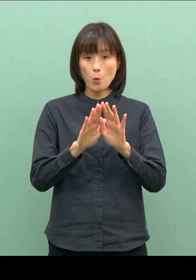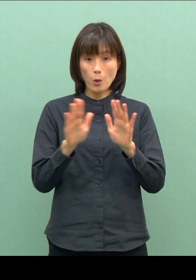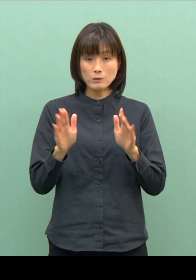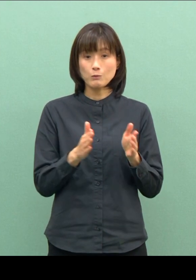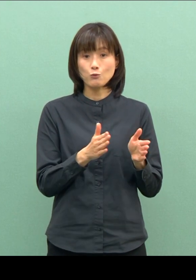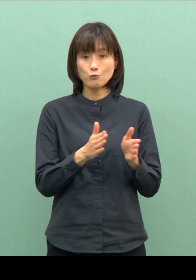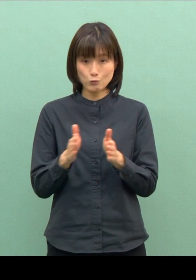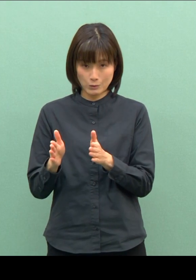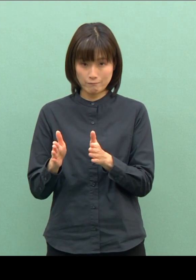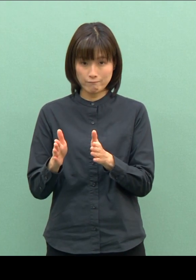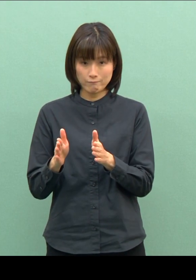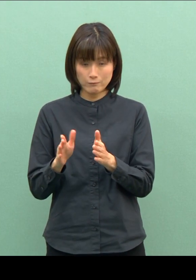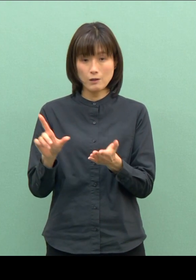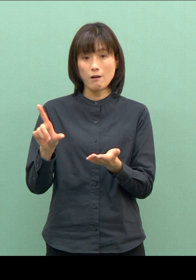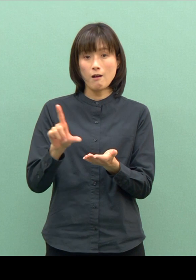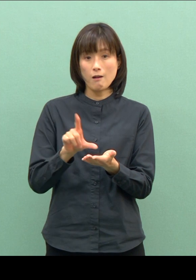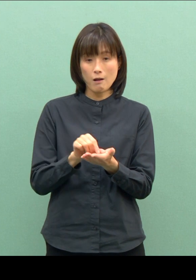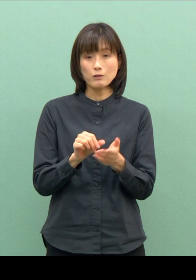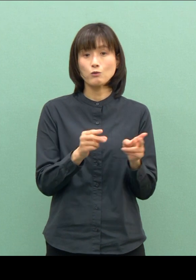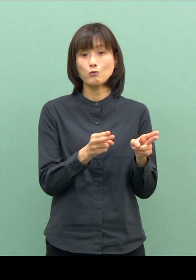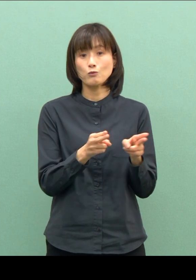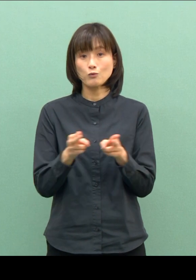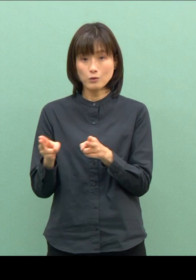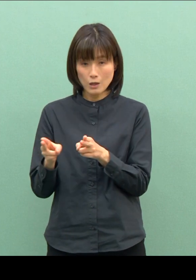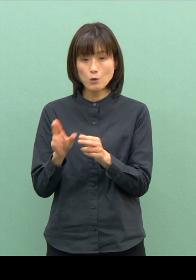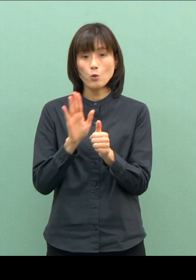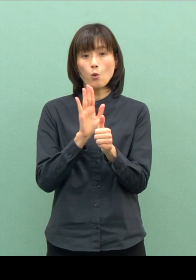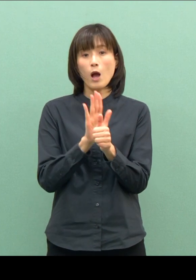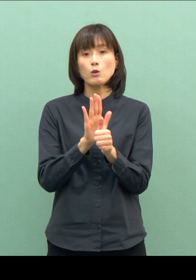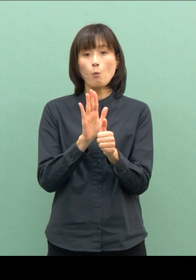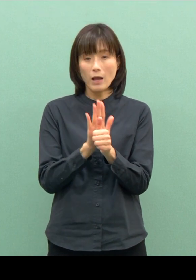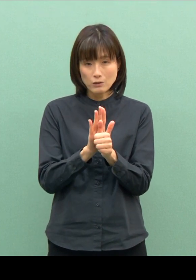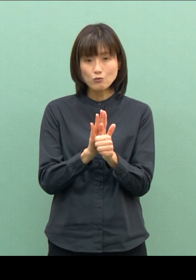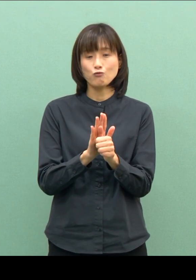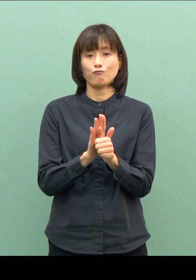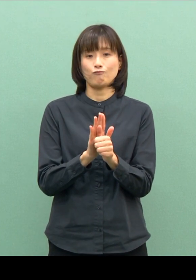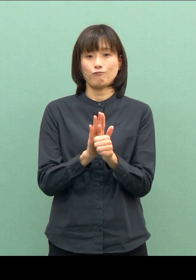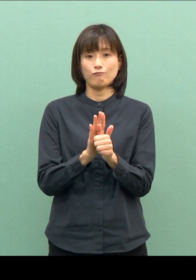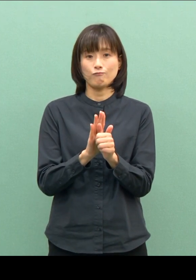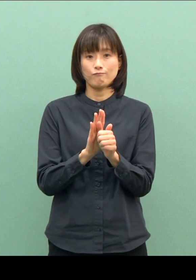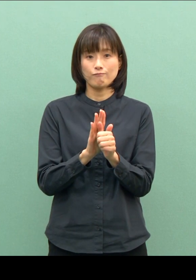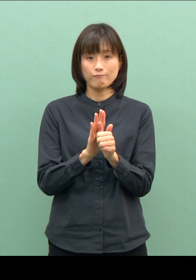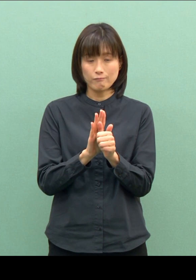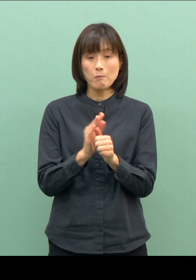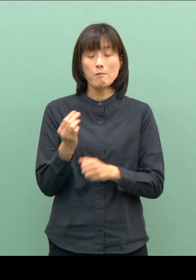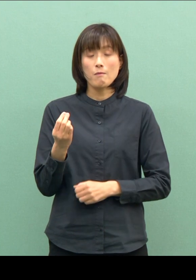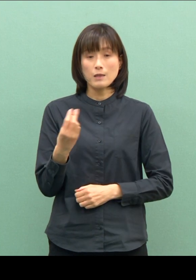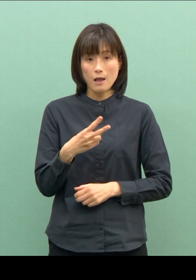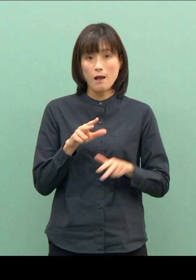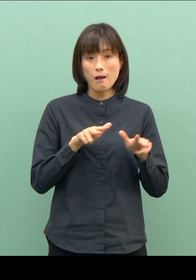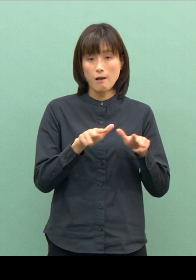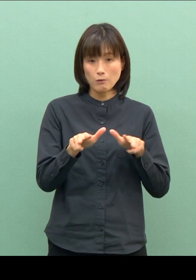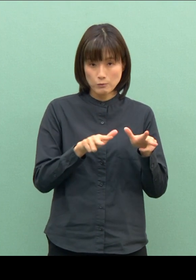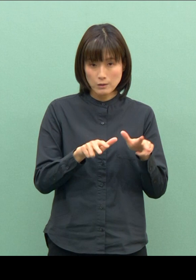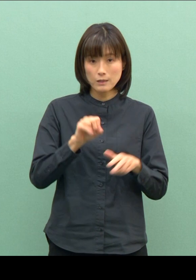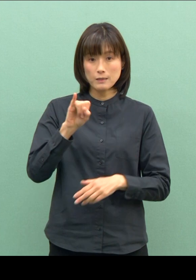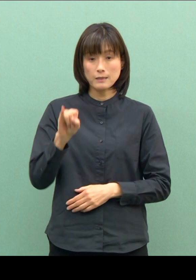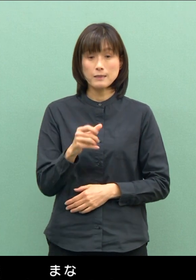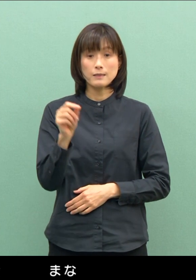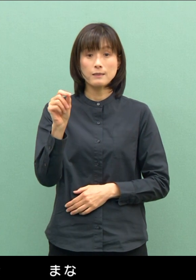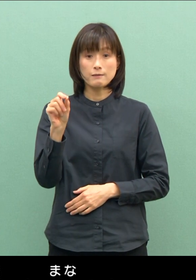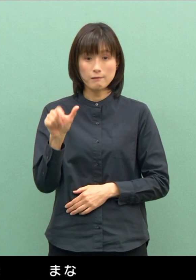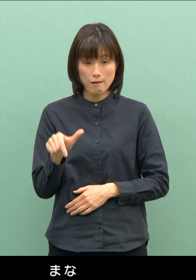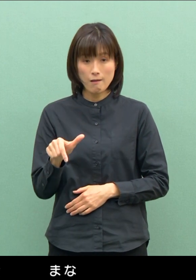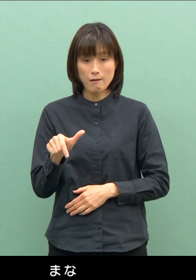って必要な準備や利用できる制度などのアドバイスを行っています。また県や市長、JA など